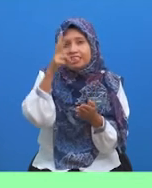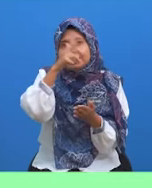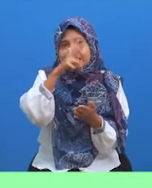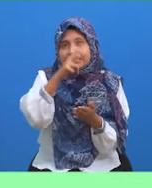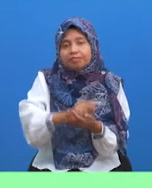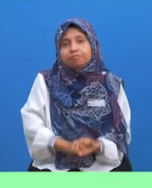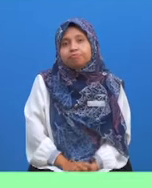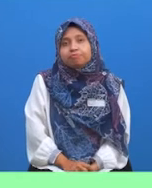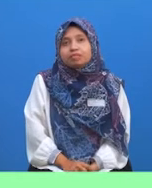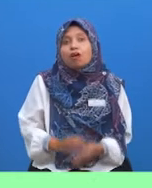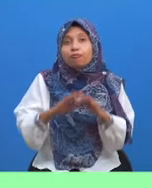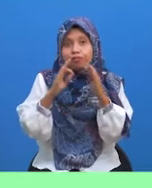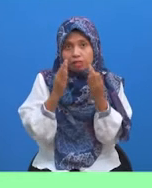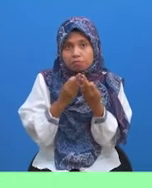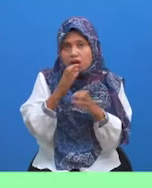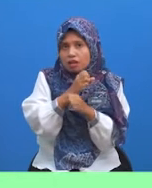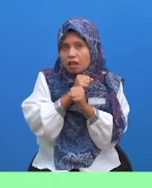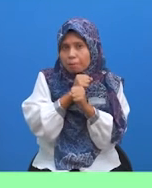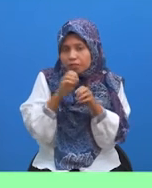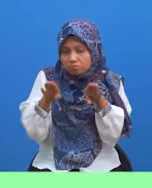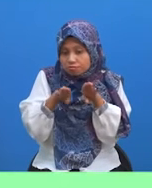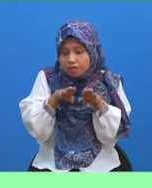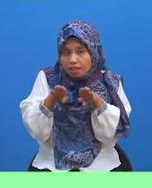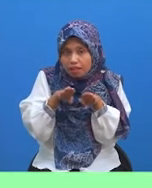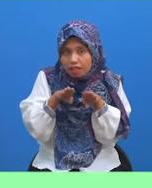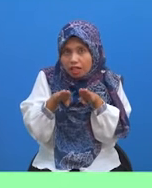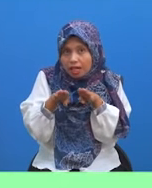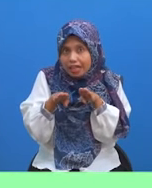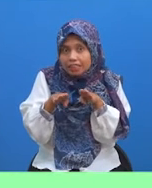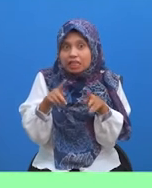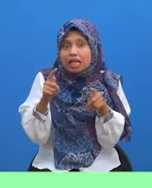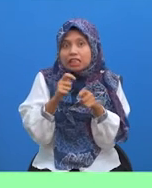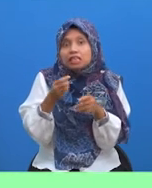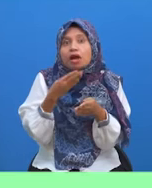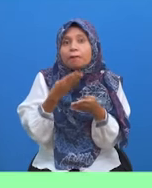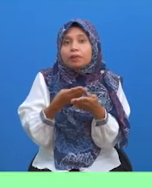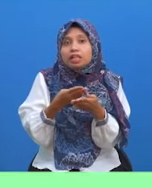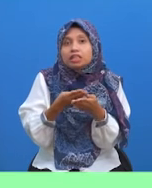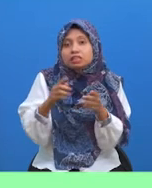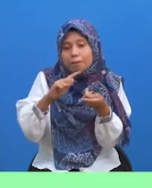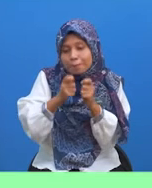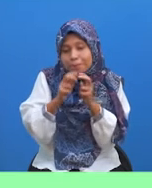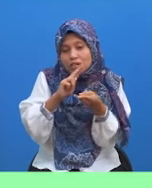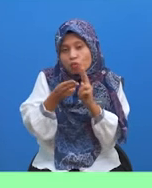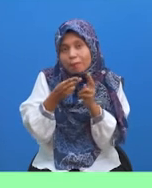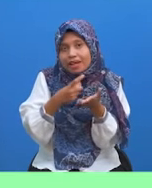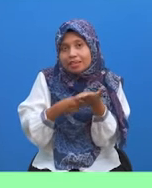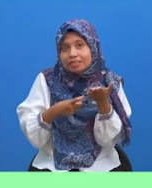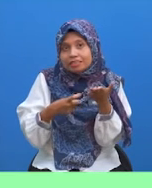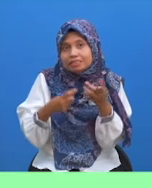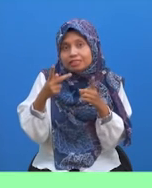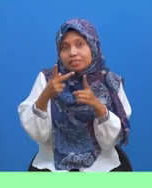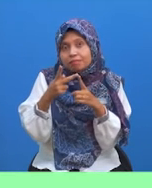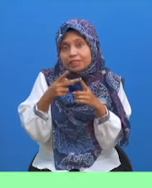Kerajaan Bima dapat membandingkan tindak balas perubahan harga terhadap